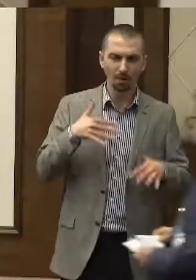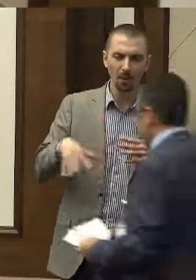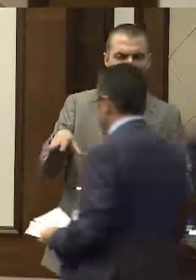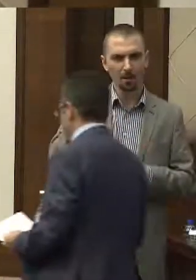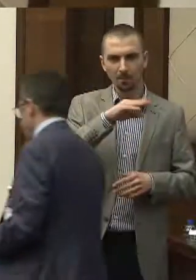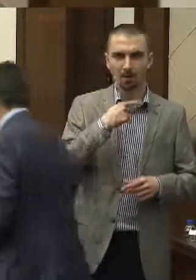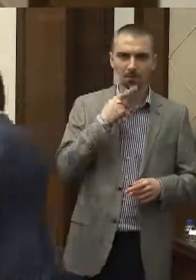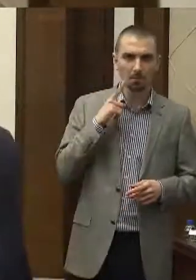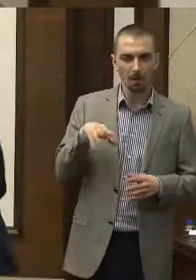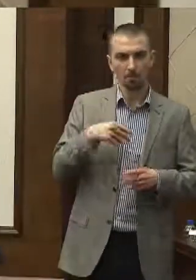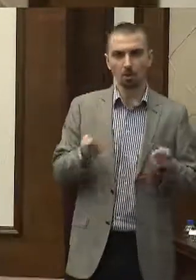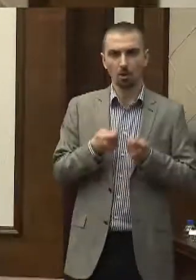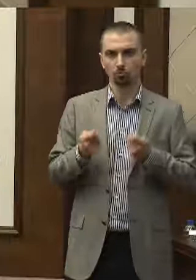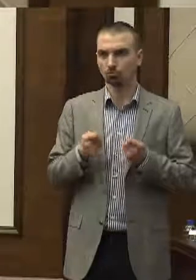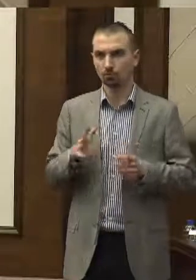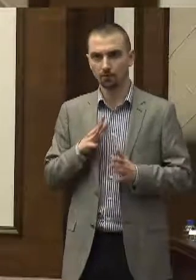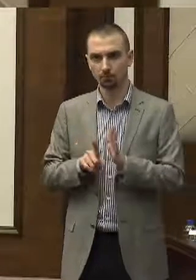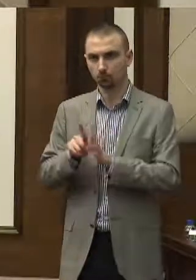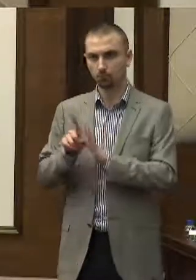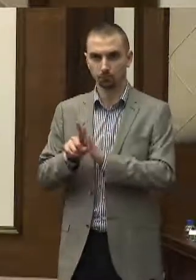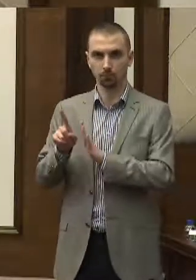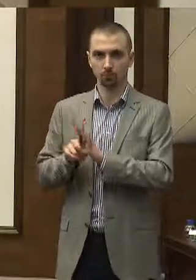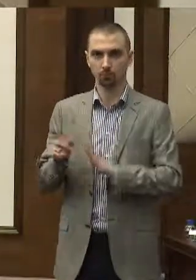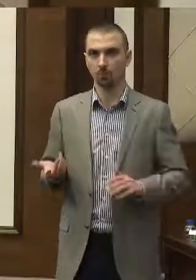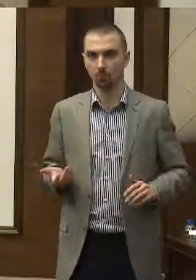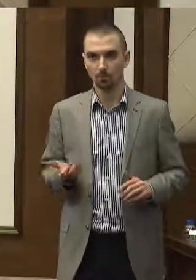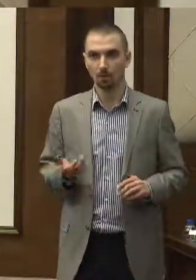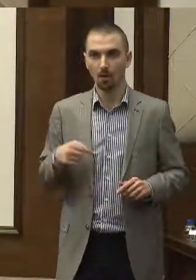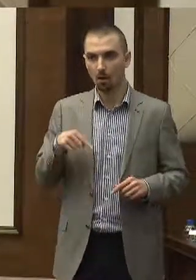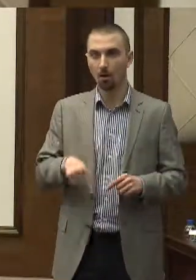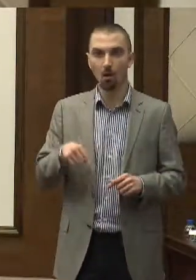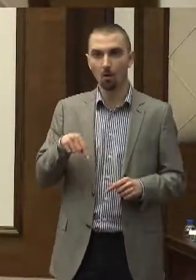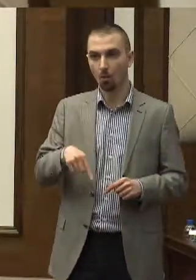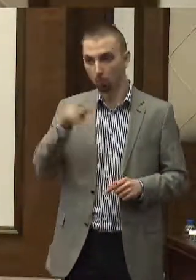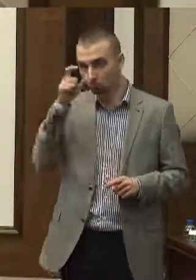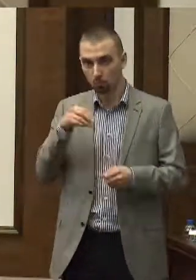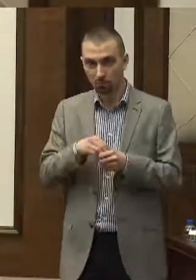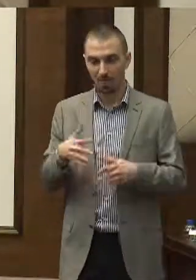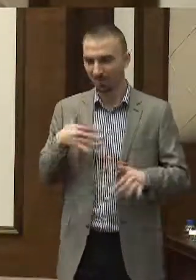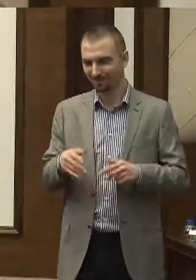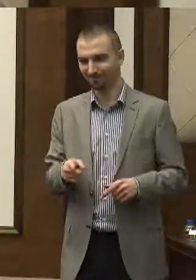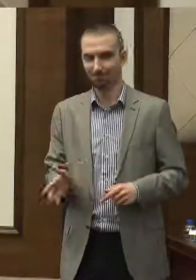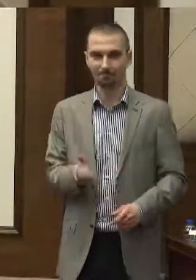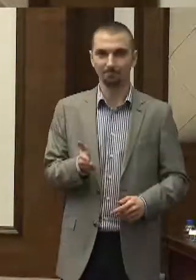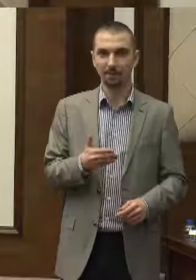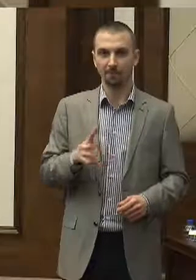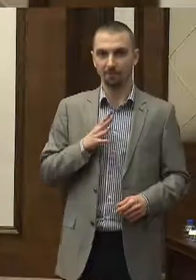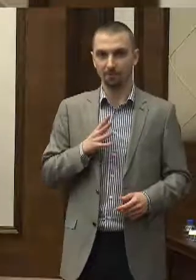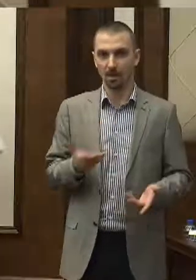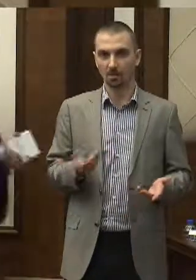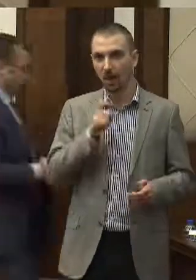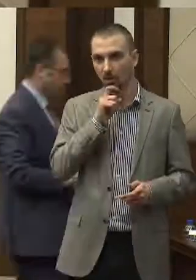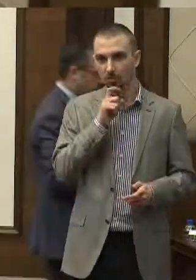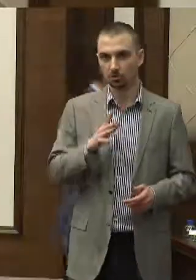ise maalesef hala engellisini gizleyen bir düşünce yapısıyla karşı karşıyayız. Engellilik